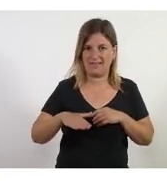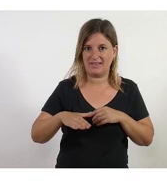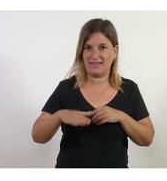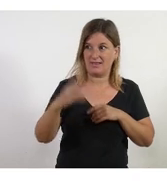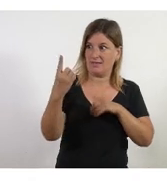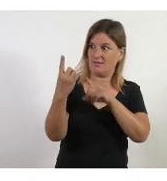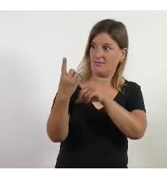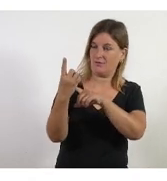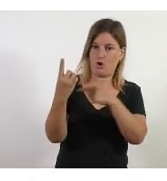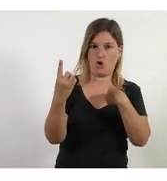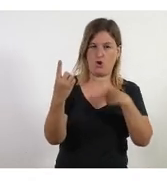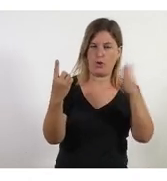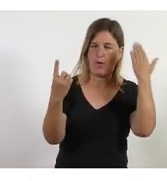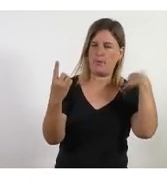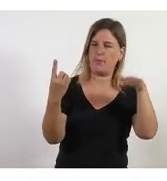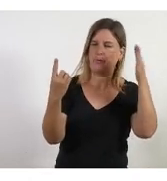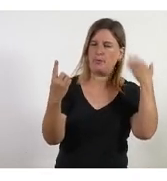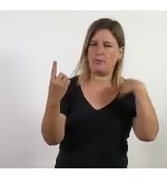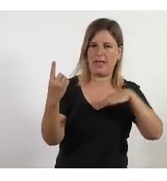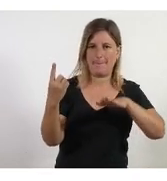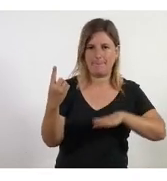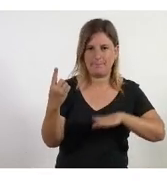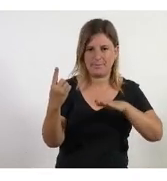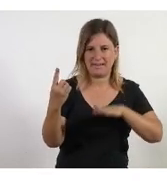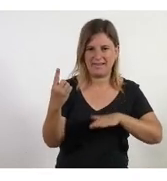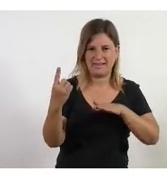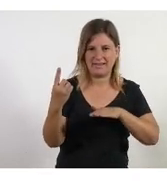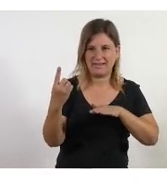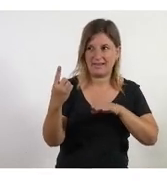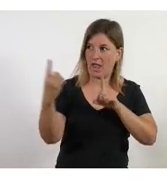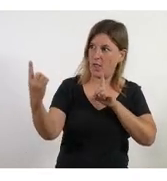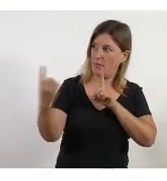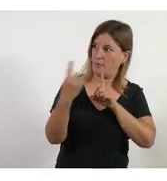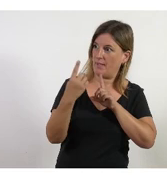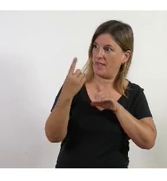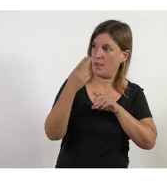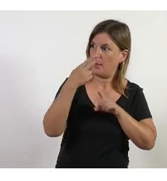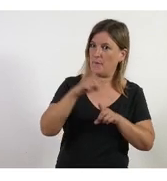Eres tu de petit o petita. T'ha vingut a veure.